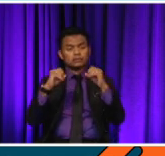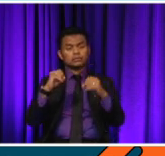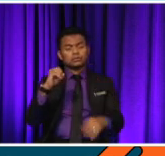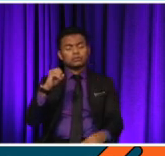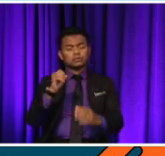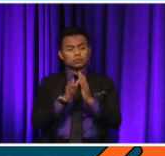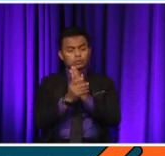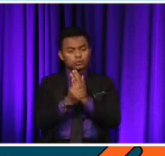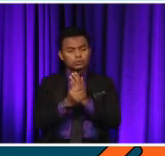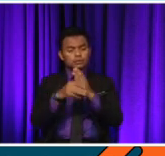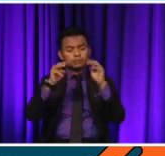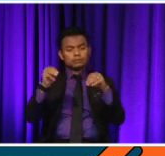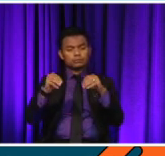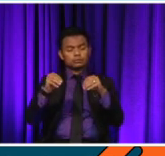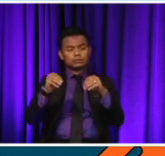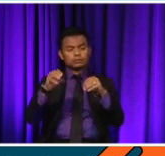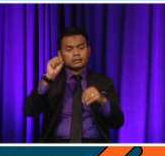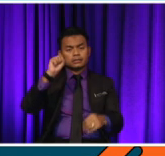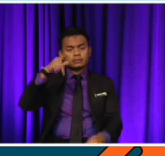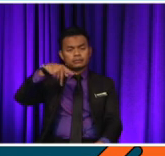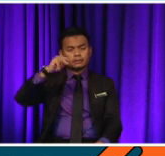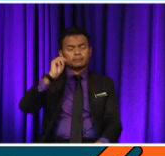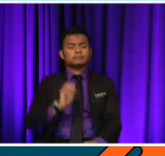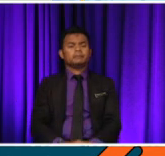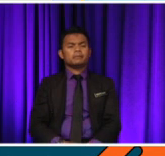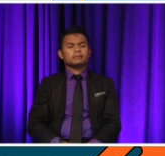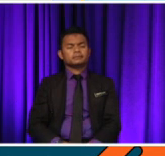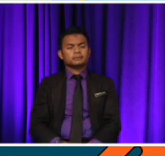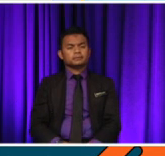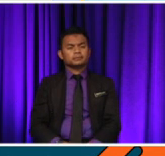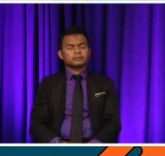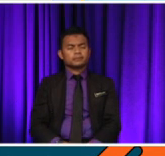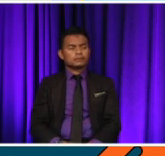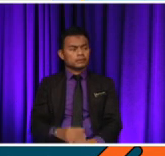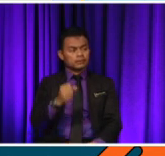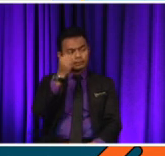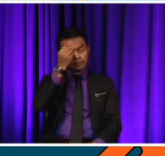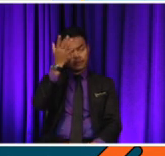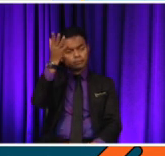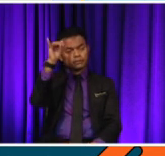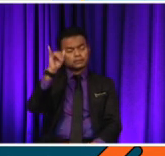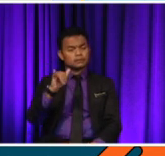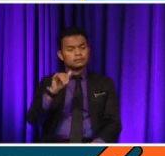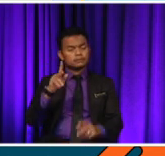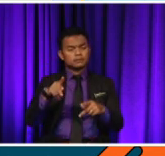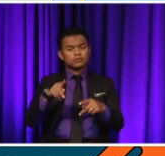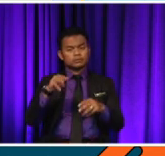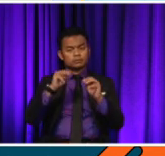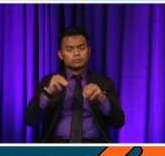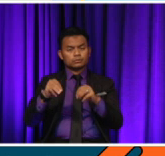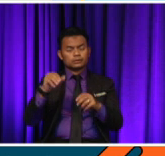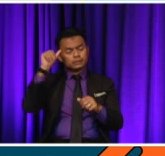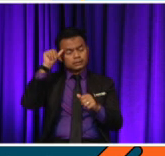soal dan pemeriksaan Oke kita lihat yang perlu murid-murid ingat